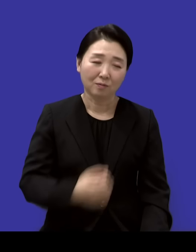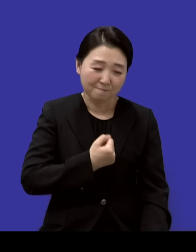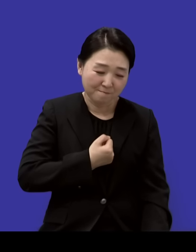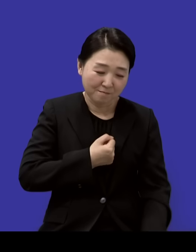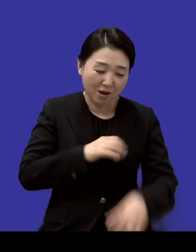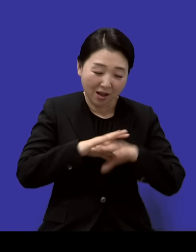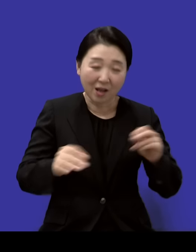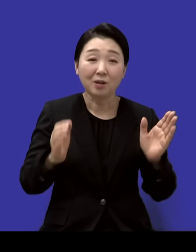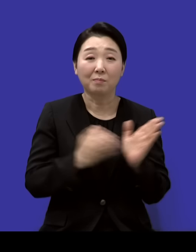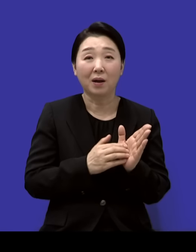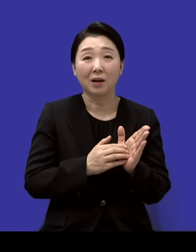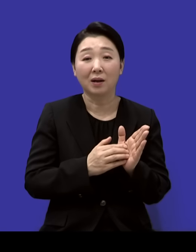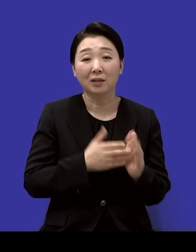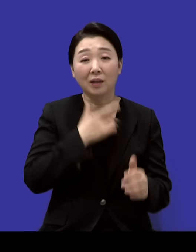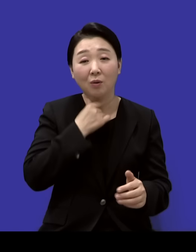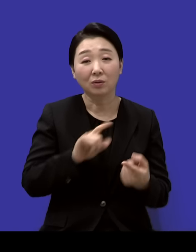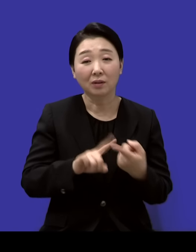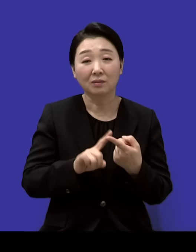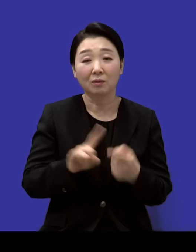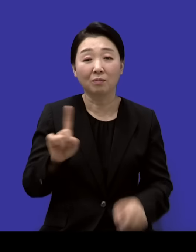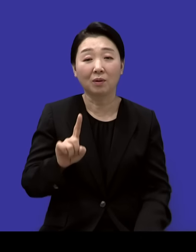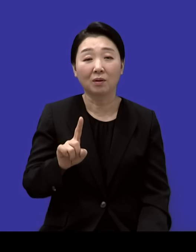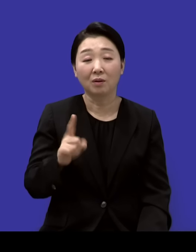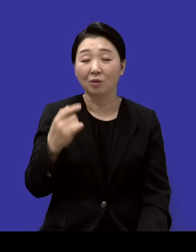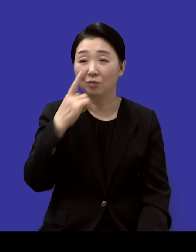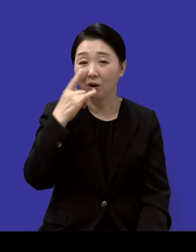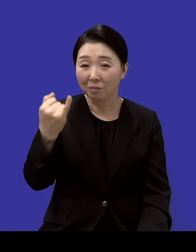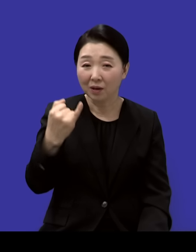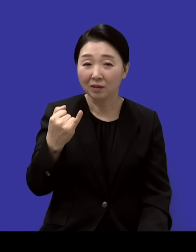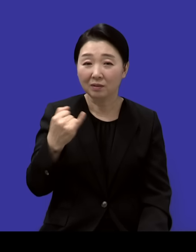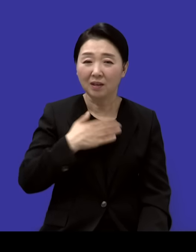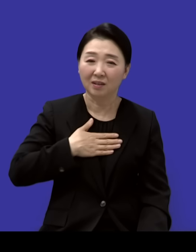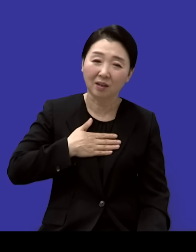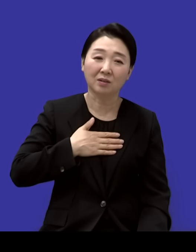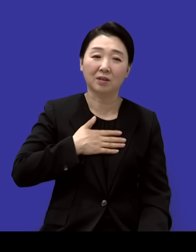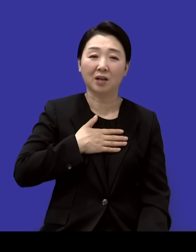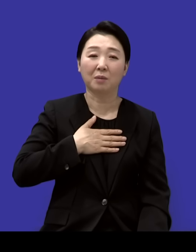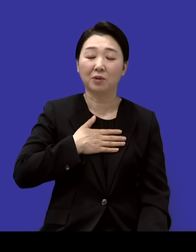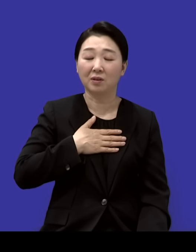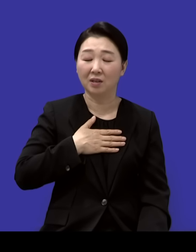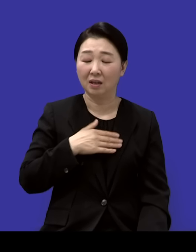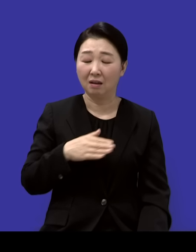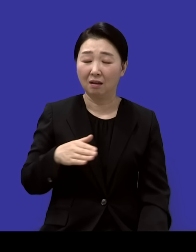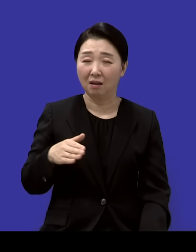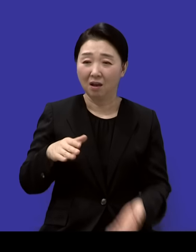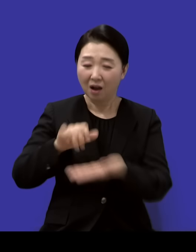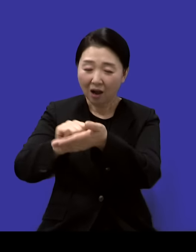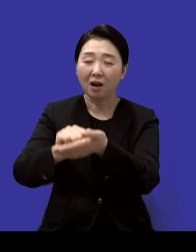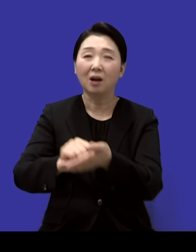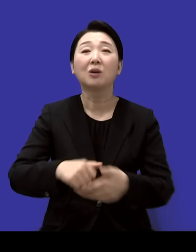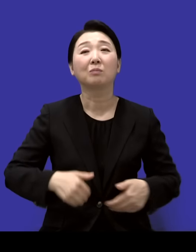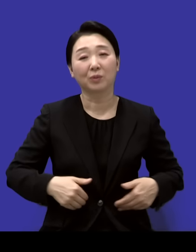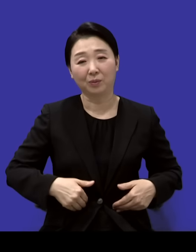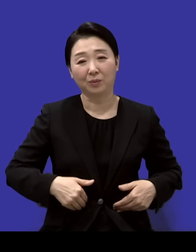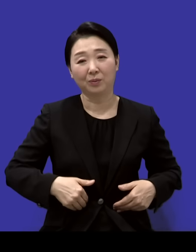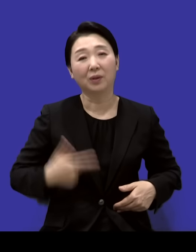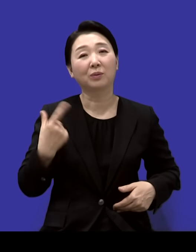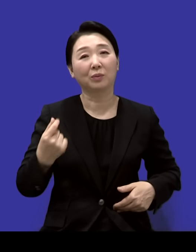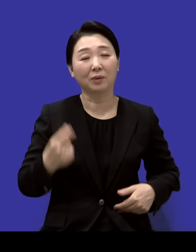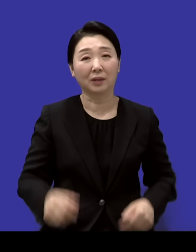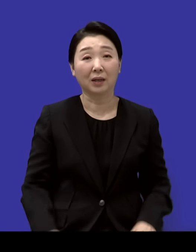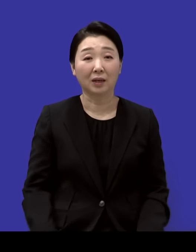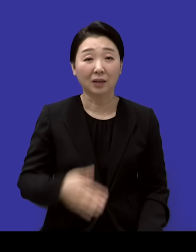그 한마디에 결국 내가 원하는 건 저 여자한테 내 정서와 감정이 그대로 부정당하지 않고 수용되는 거였어. 한 번쯤은